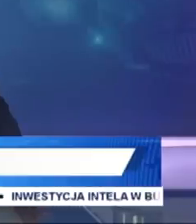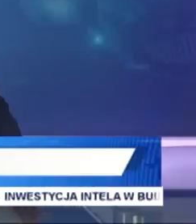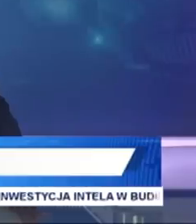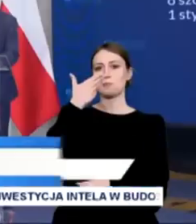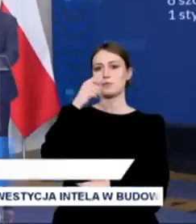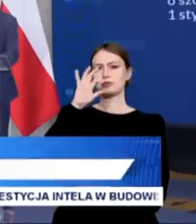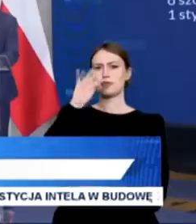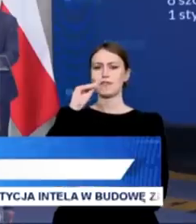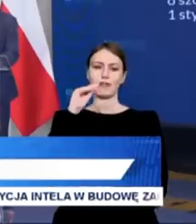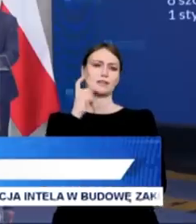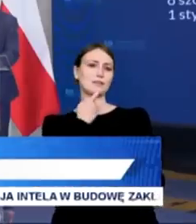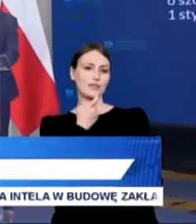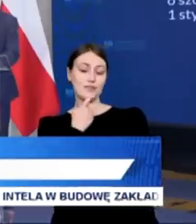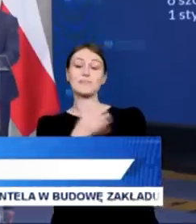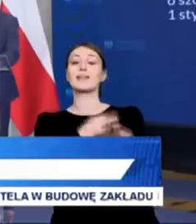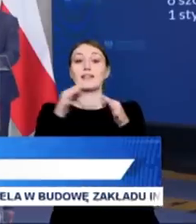pomostowych. Do tej pory